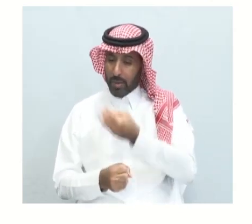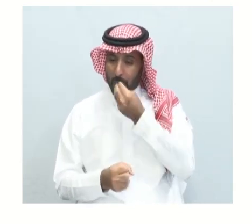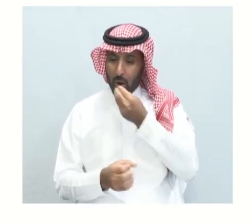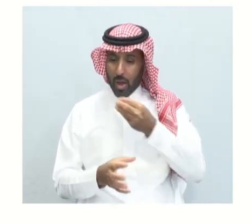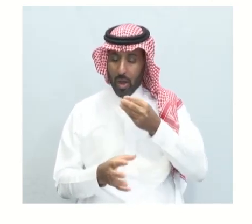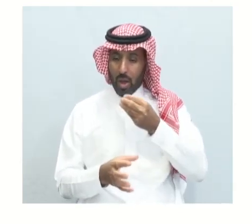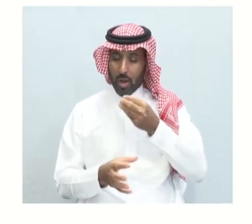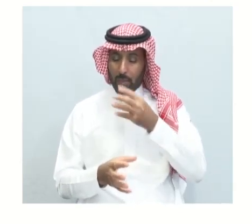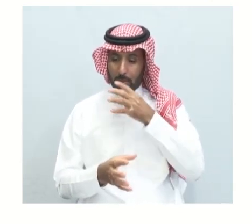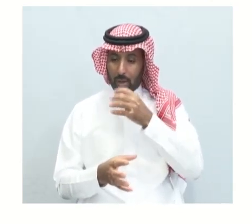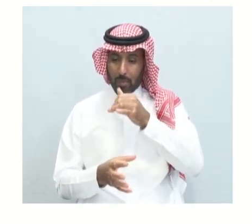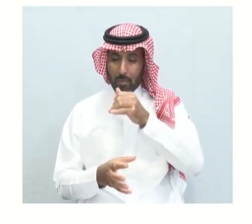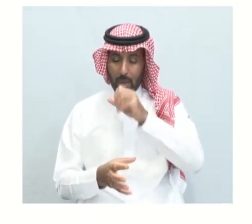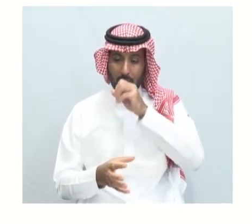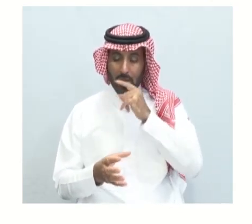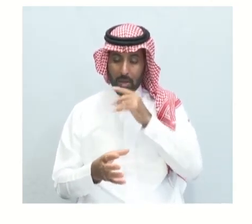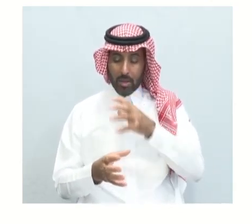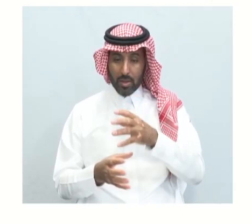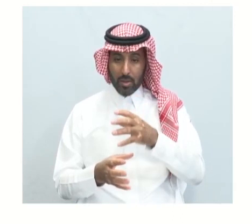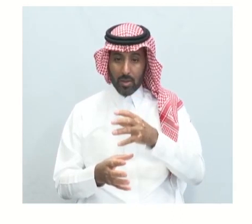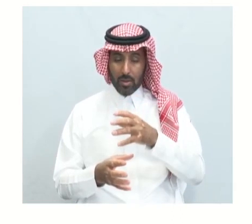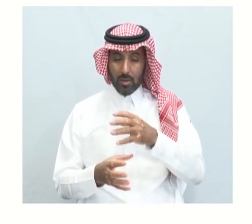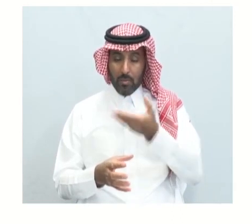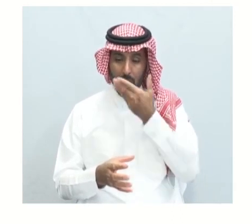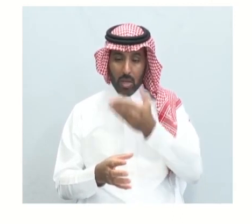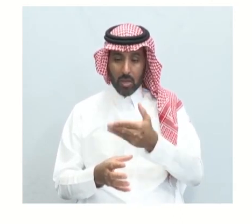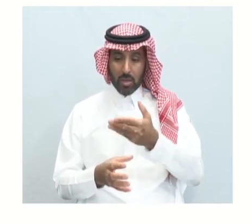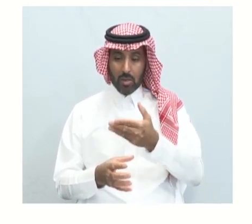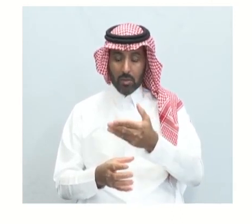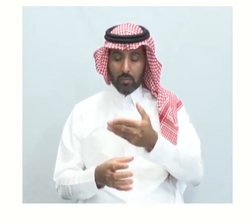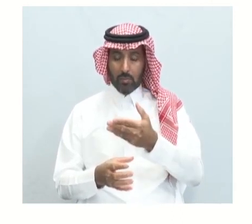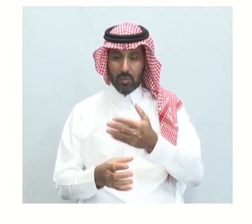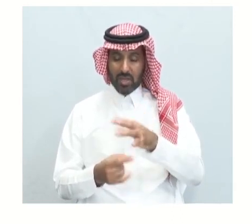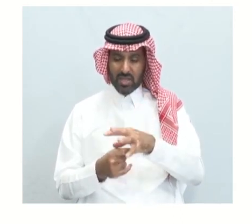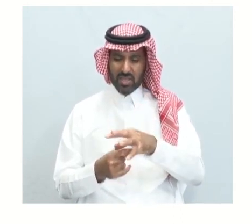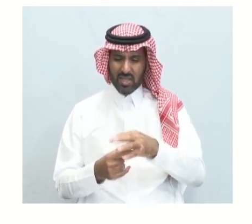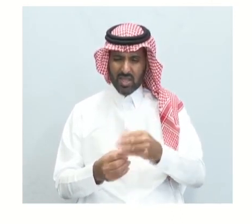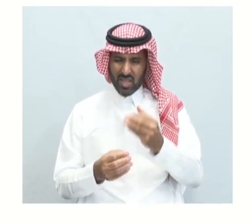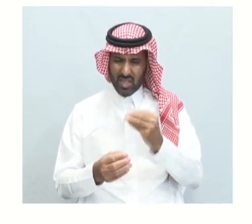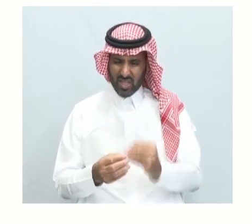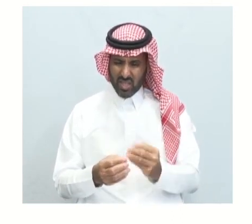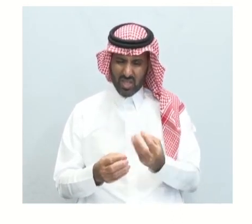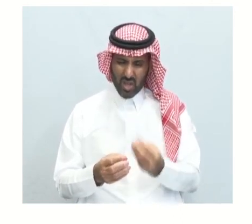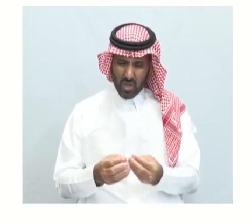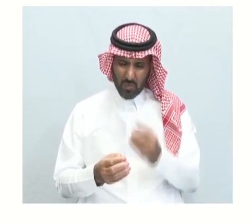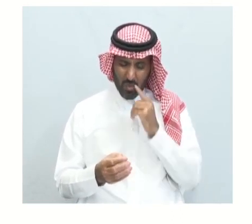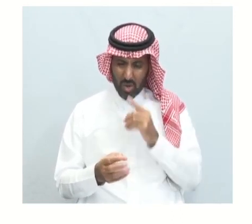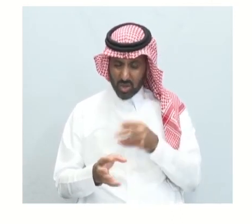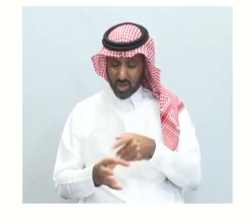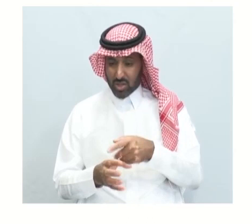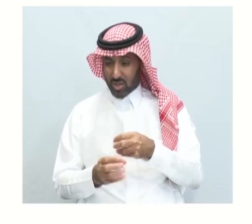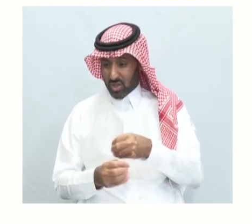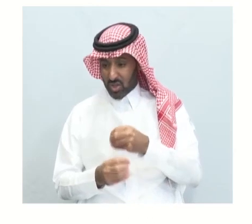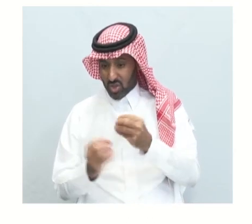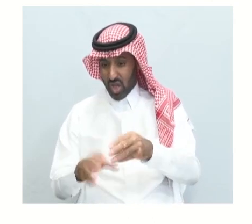المائيه بطرق مختلفه منها تقليل عملي الضخ الجائر للمياه الجوفيه المستخدمه في